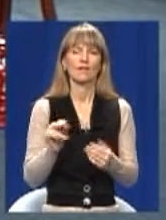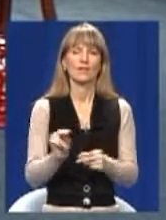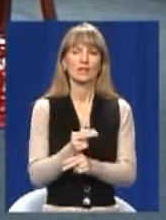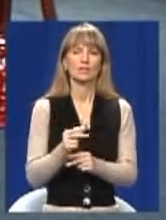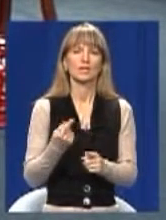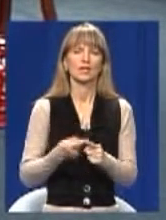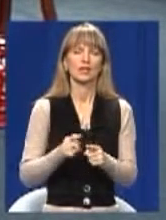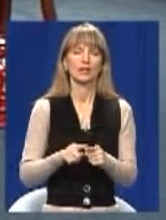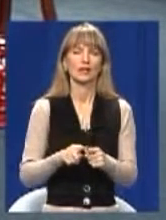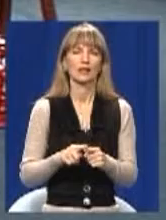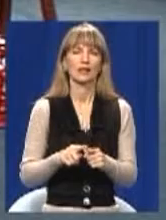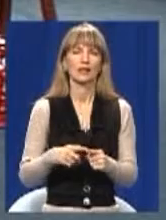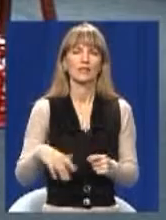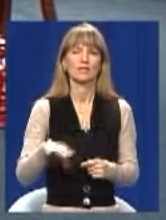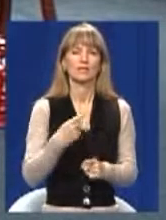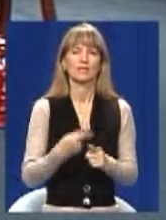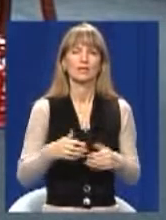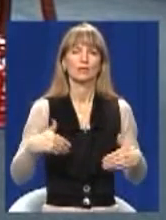всі ці